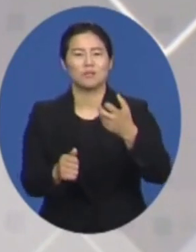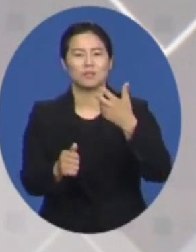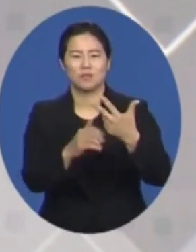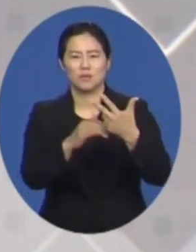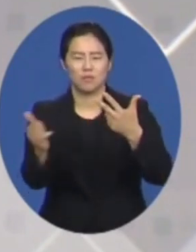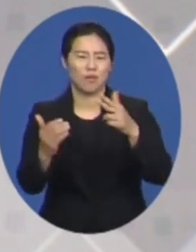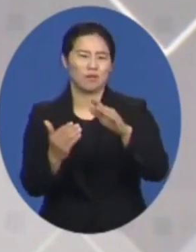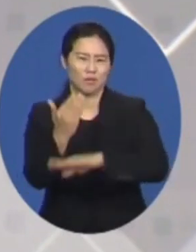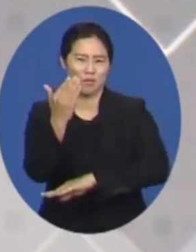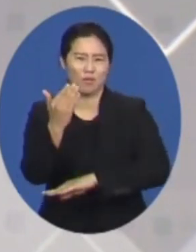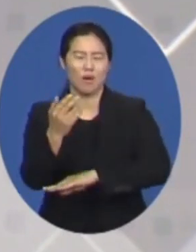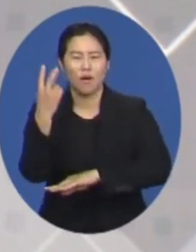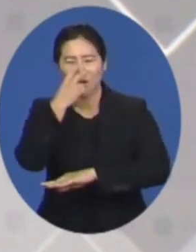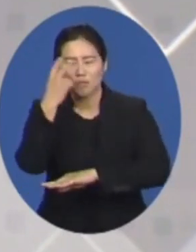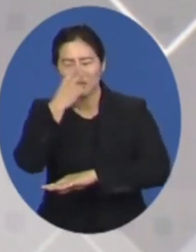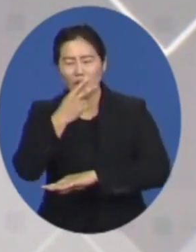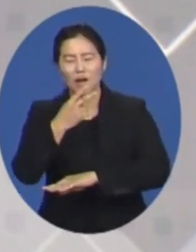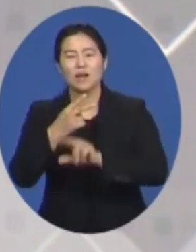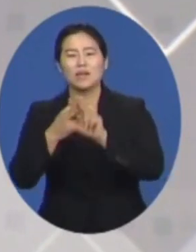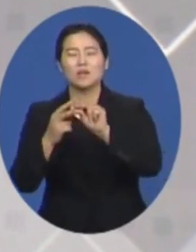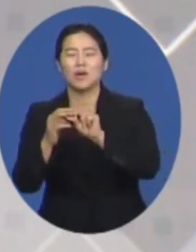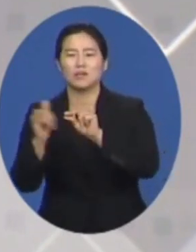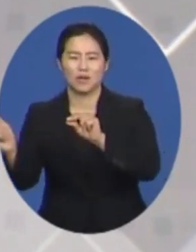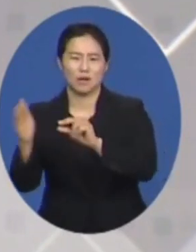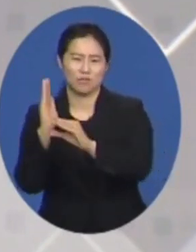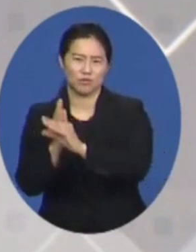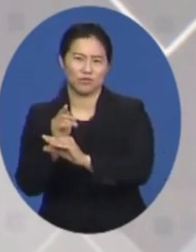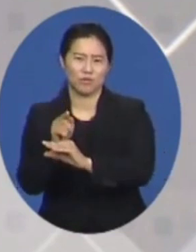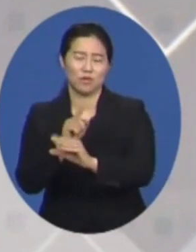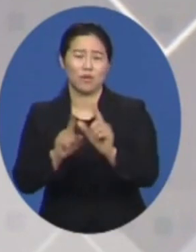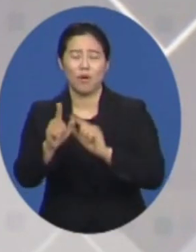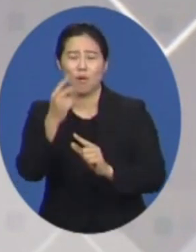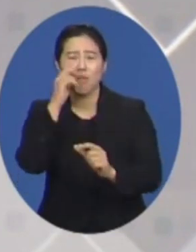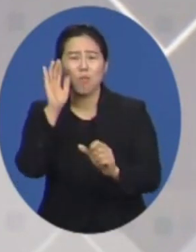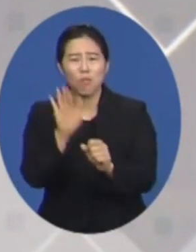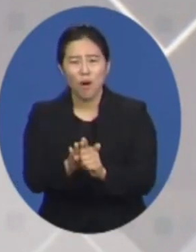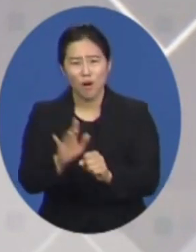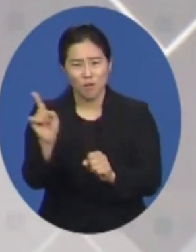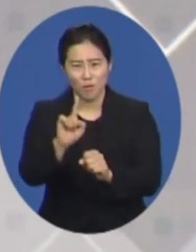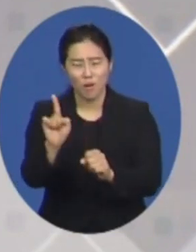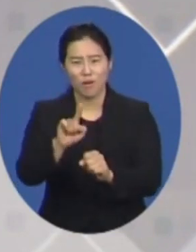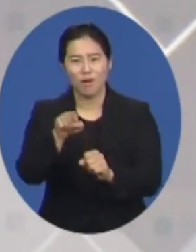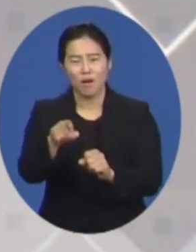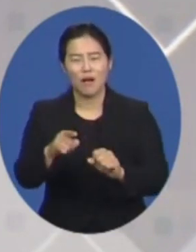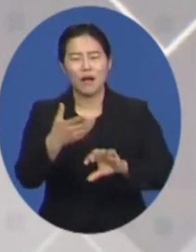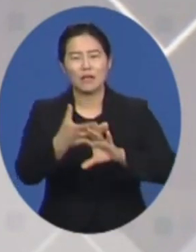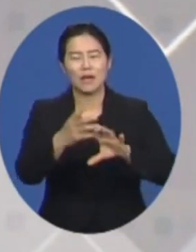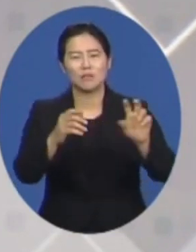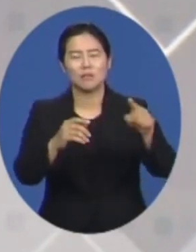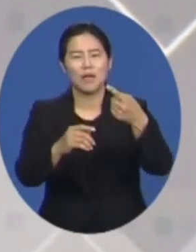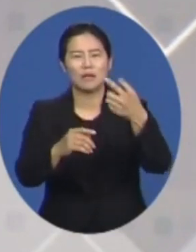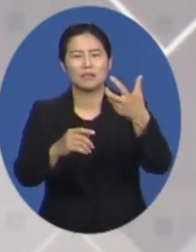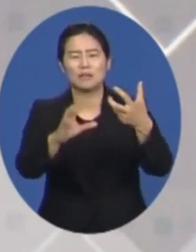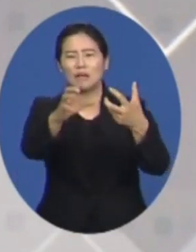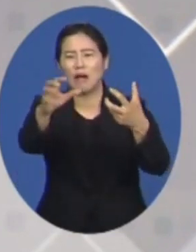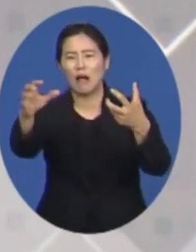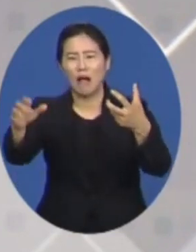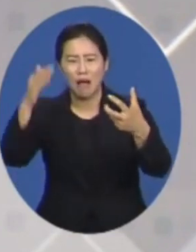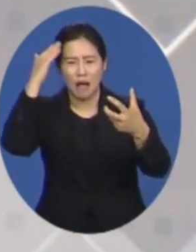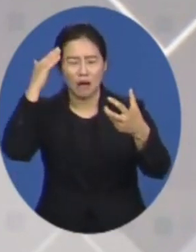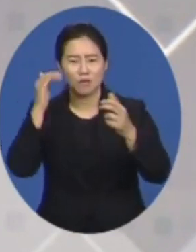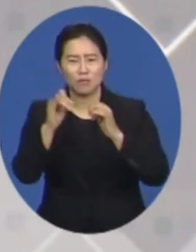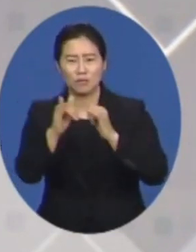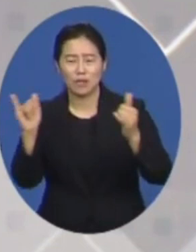넘고 2만명이 검사를 받고 있습니다 더욱이 가 바퀴 것은 제이의 170여 개국에서 한국 일에